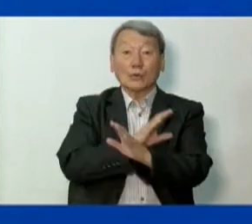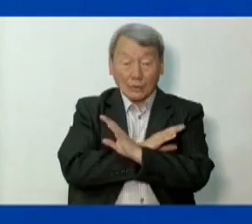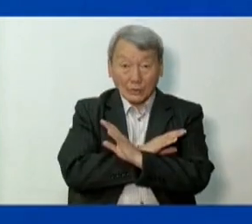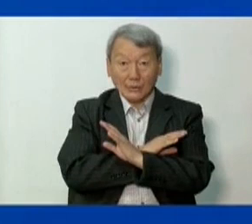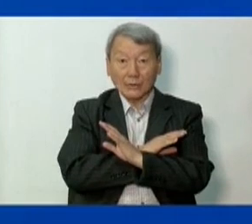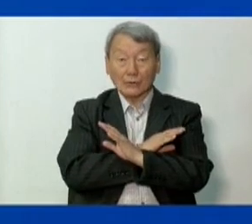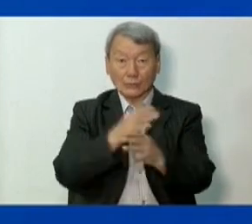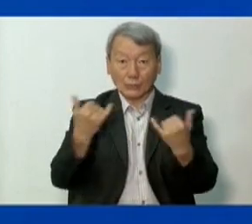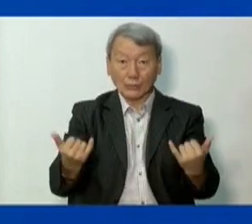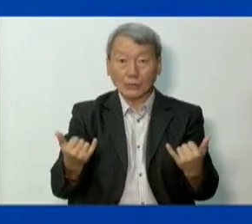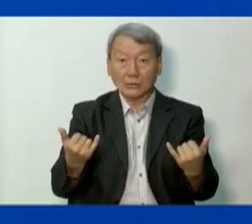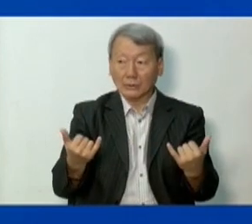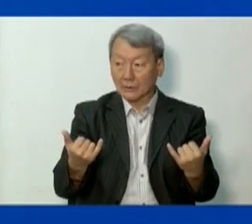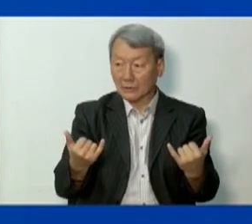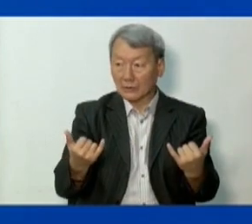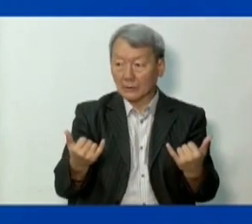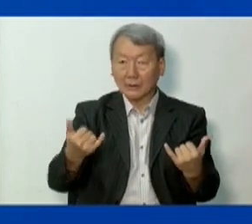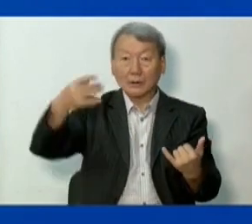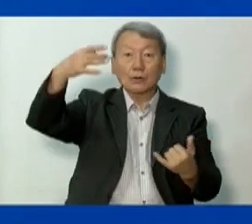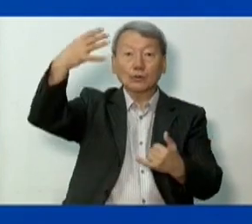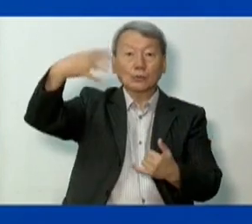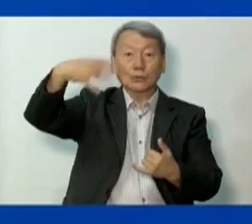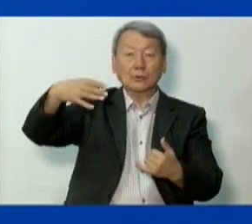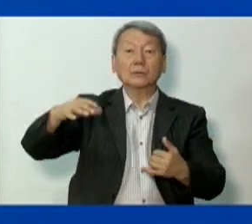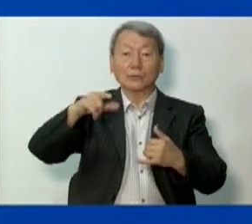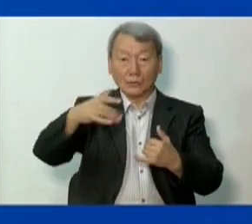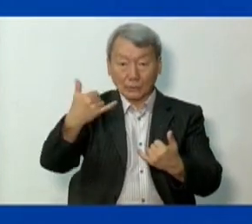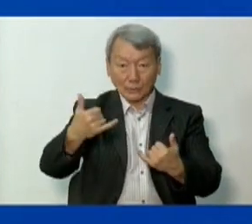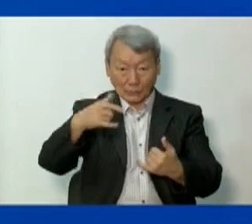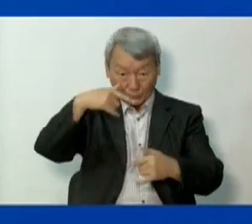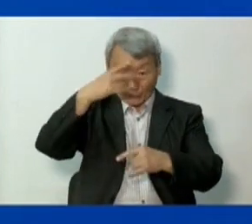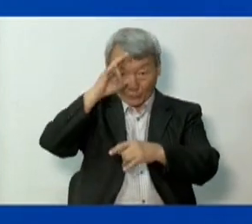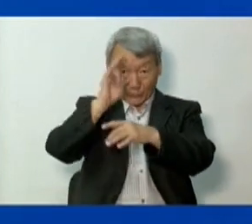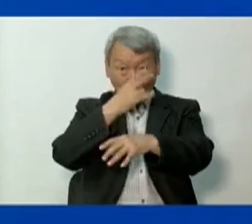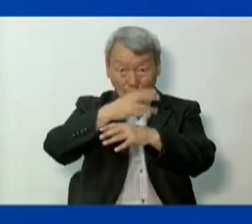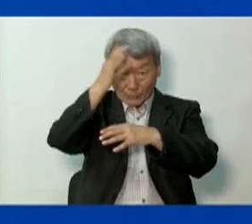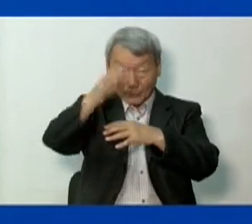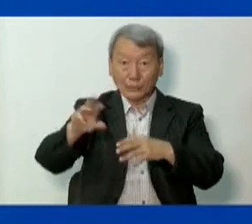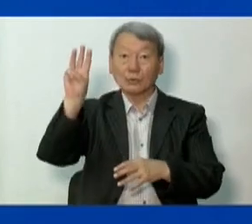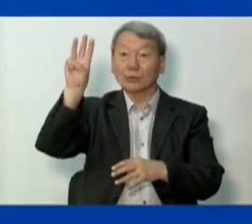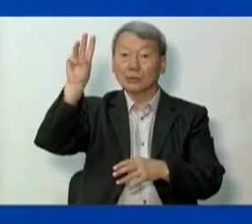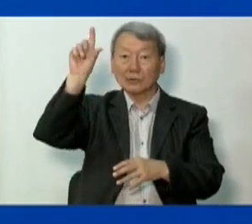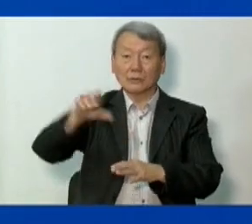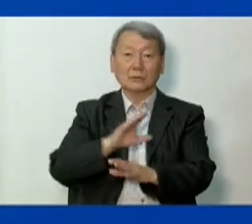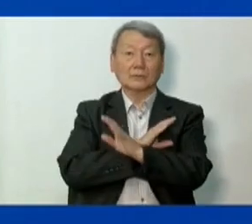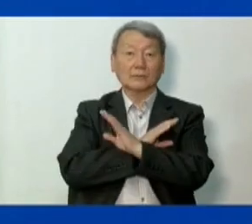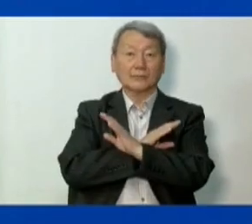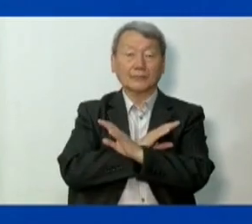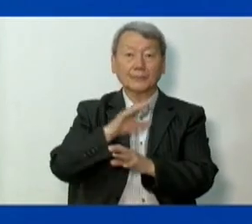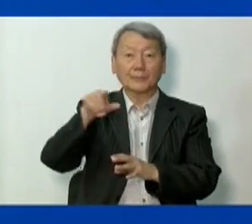болгондордун саны бүгүн 40'a жетти. Акыркы 24 сааттын ичинде 3 киши каза болду.